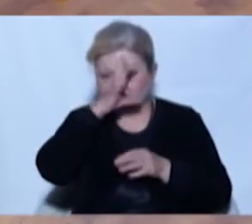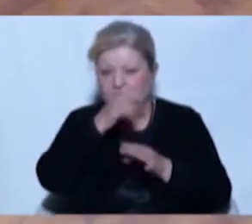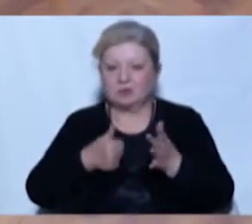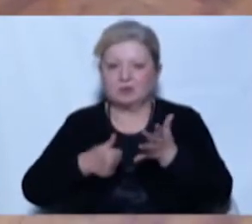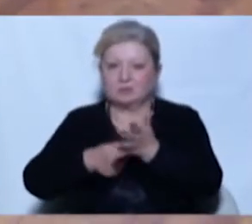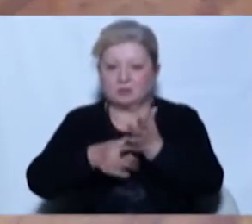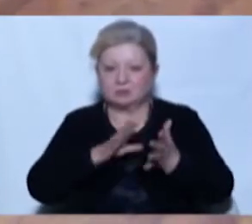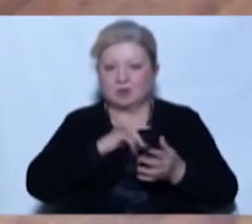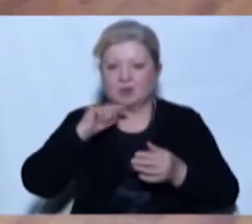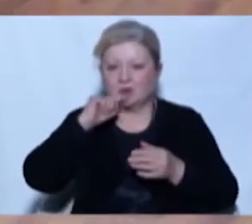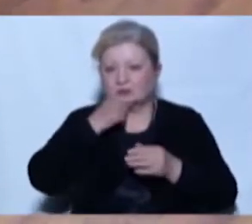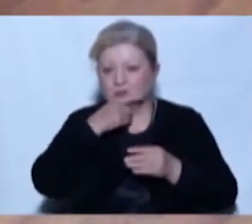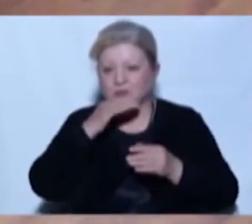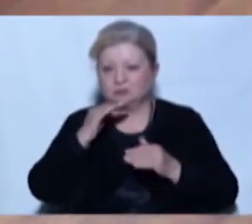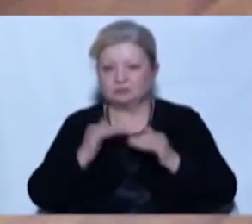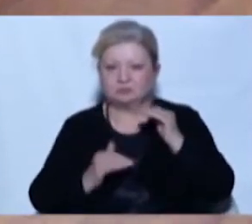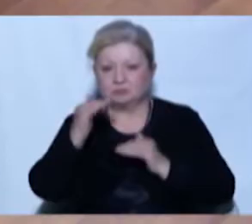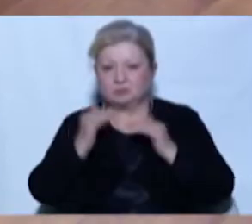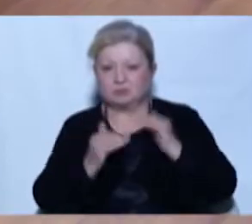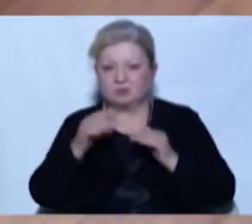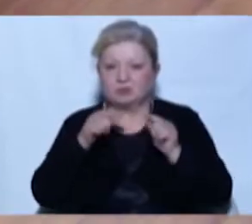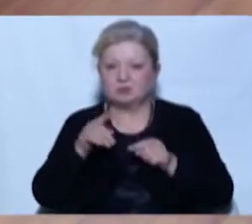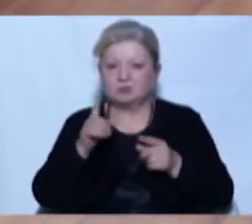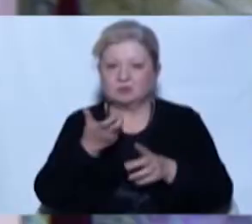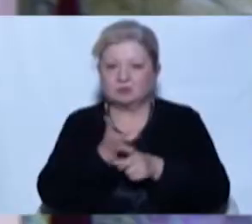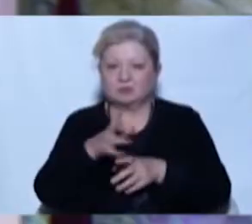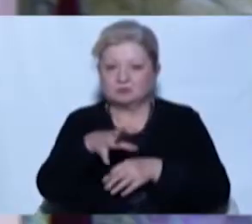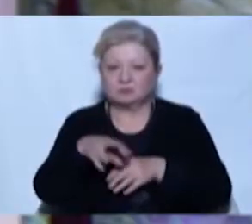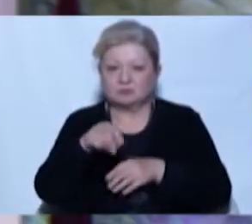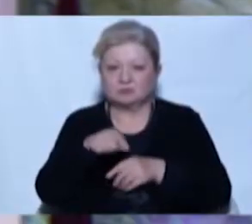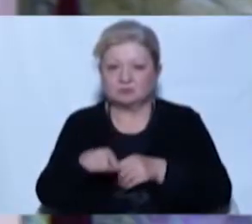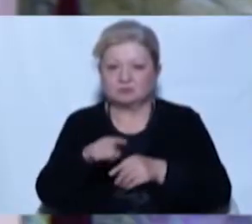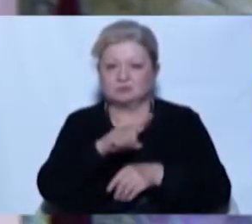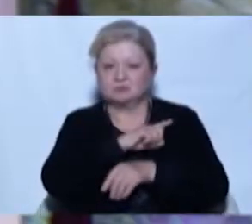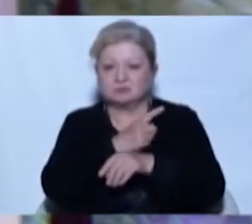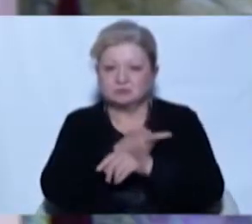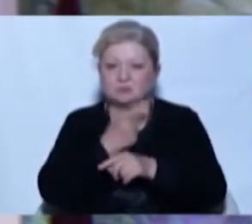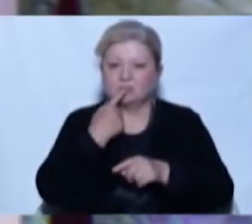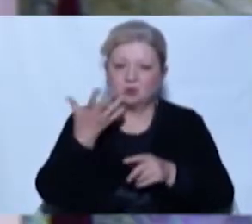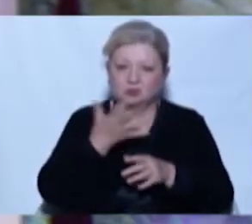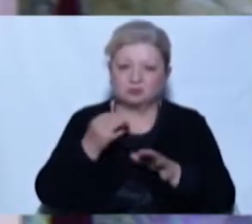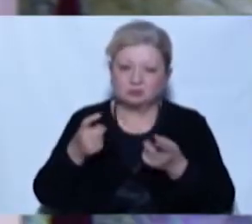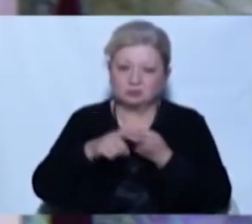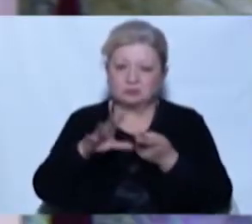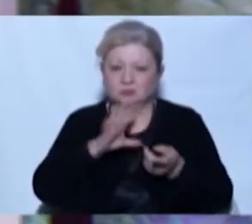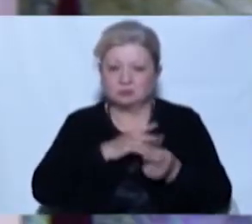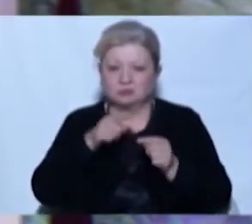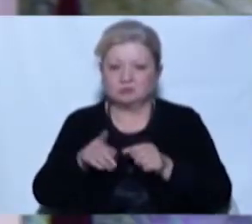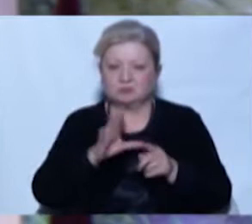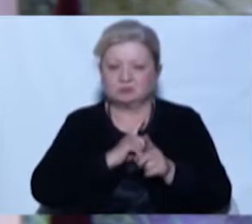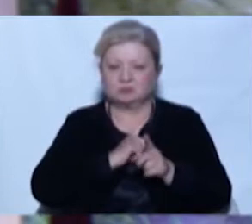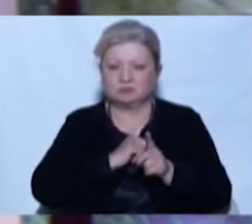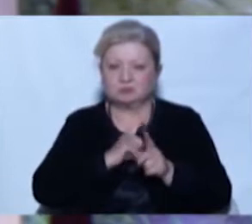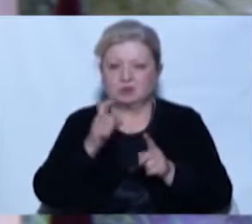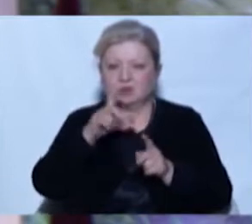ეხმარებოდა ეკონომიკის დაბალანსებაში. Თუმცა ეს ყველაფერი ძალისმიერი პოლიტიკით იყო განხორციელებული, რამაც